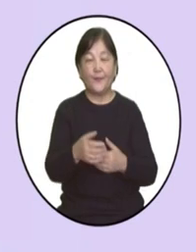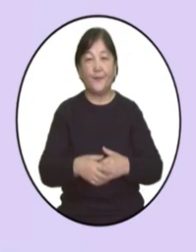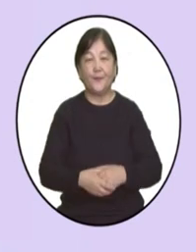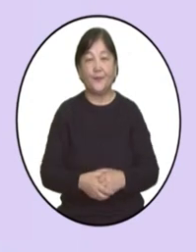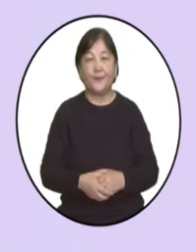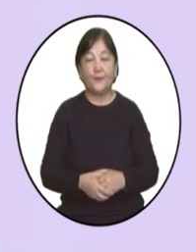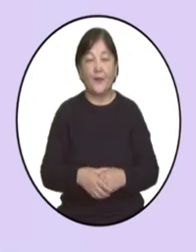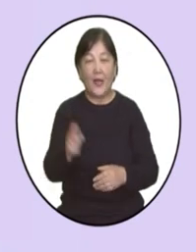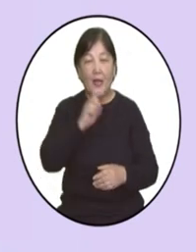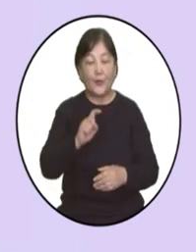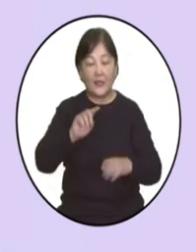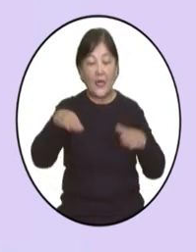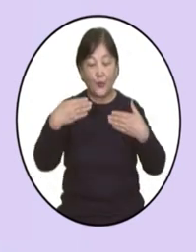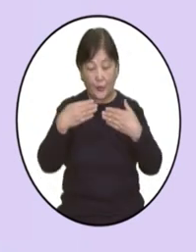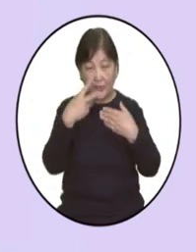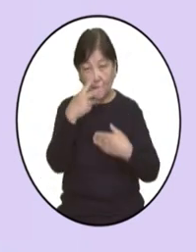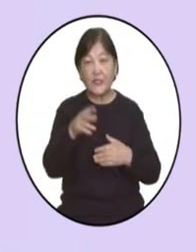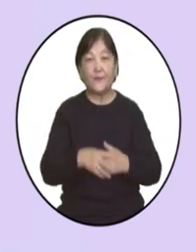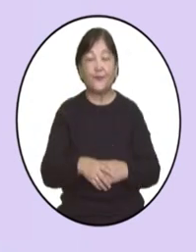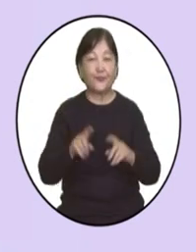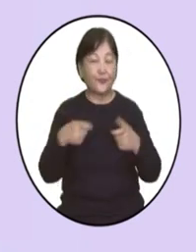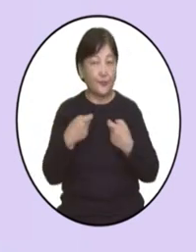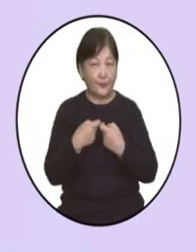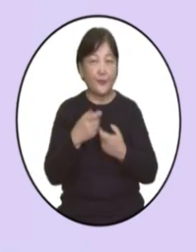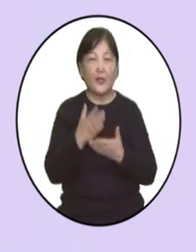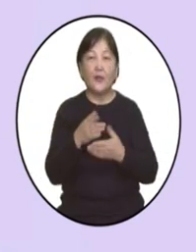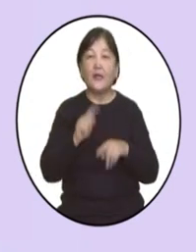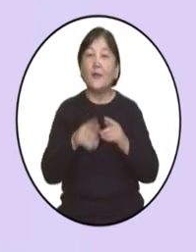За хариултаа тулгацгаая хүүхдүүд ээ.